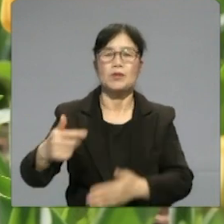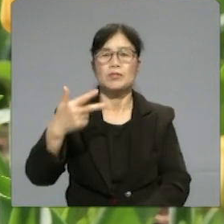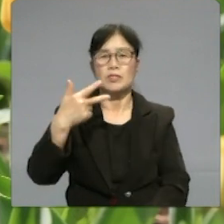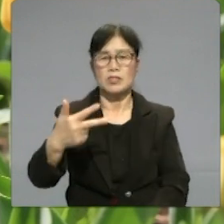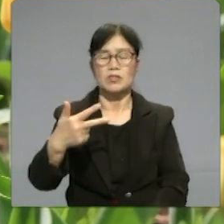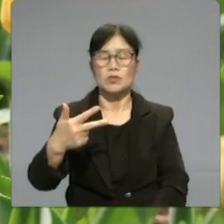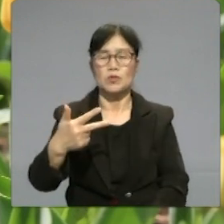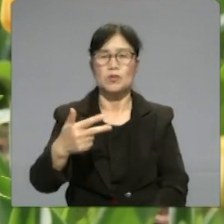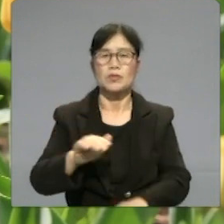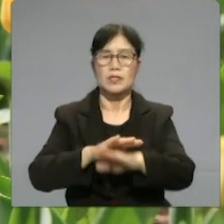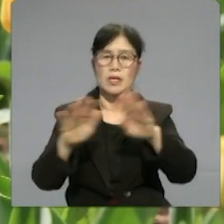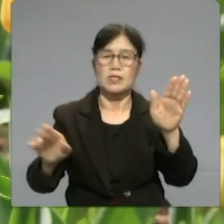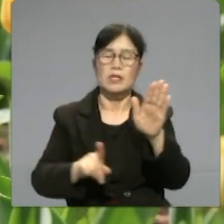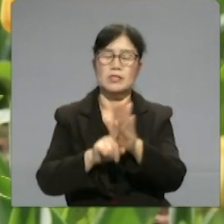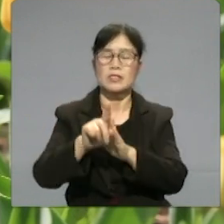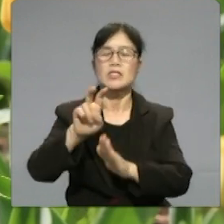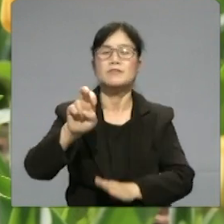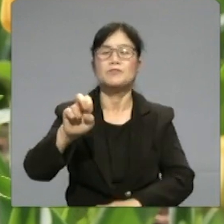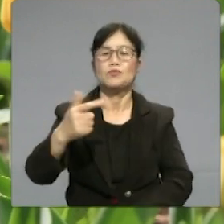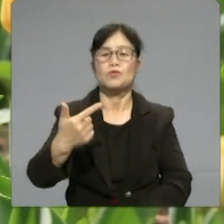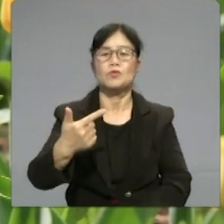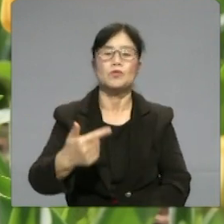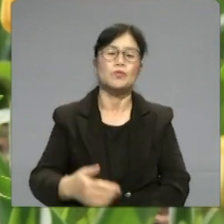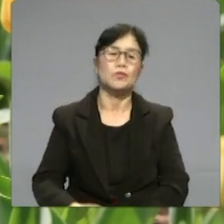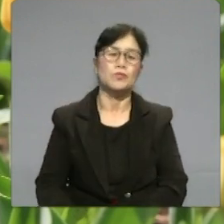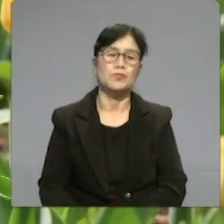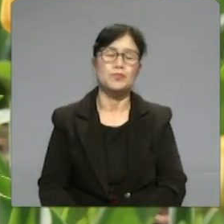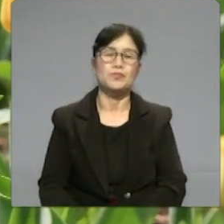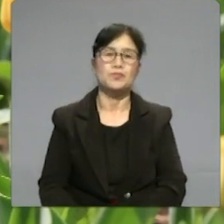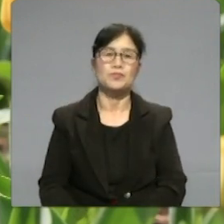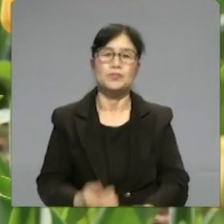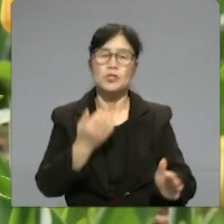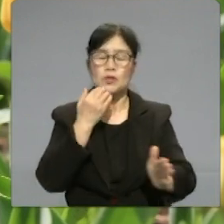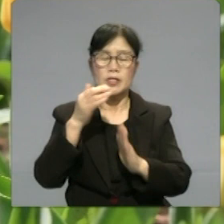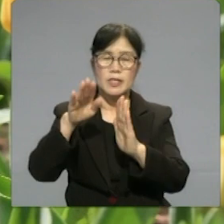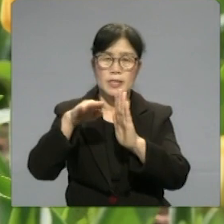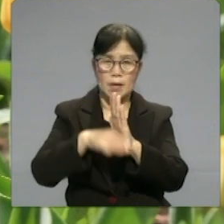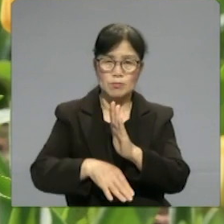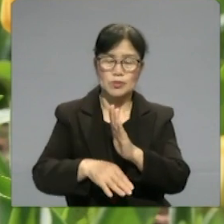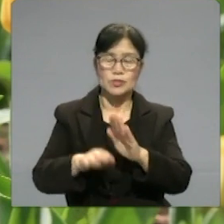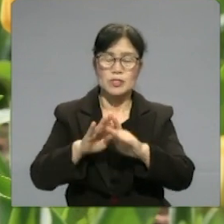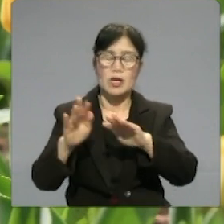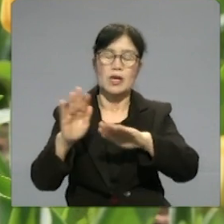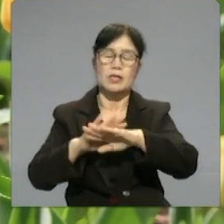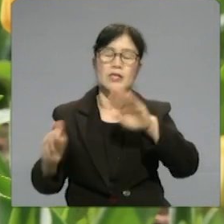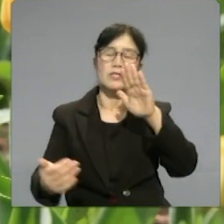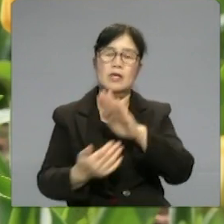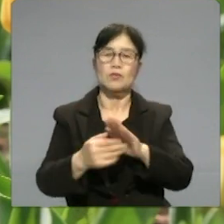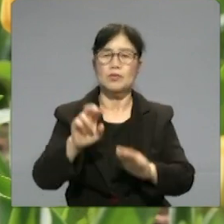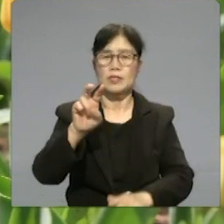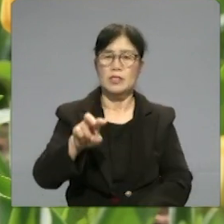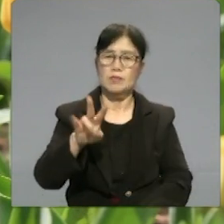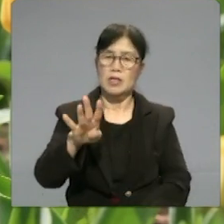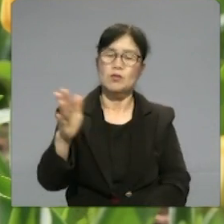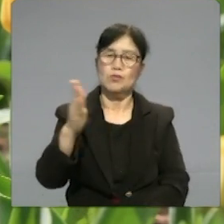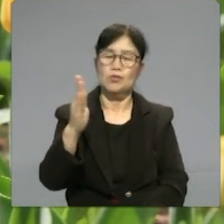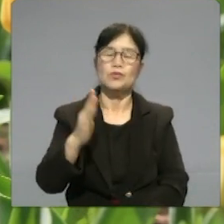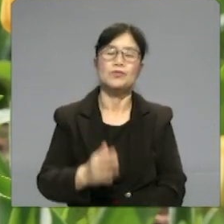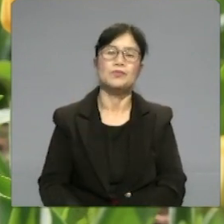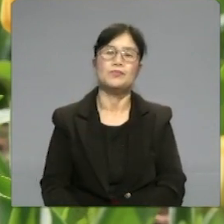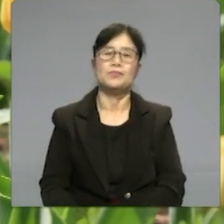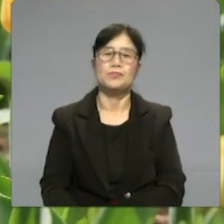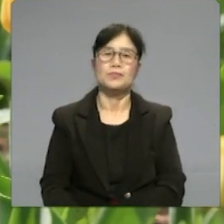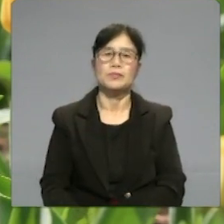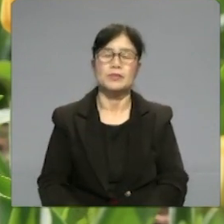내려갔다가 낮에는 26도까지 오르겠고요 경기 남부는 낮최고 24도 안팎 보이겠습니다